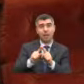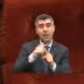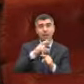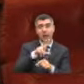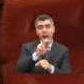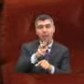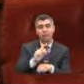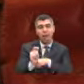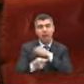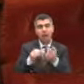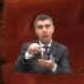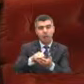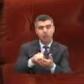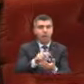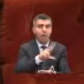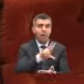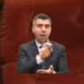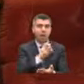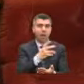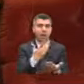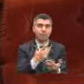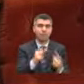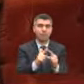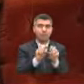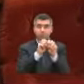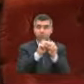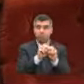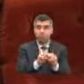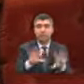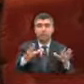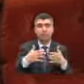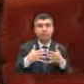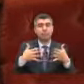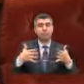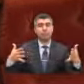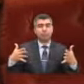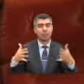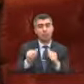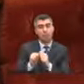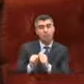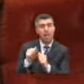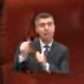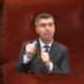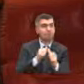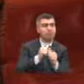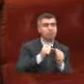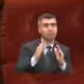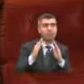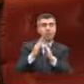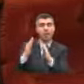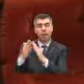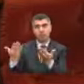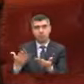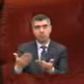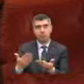القروي، غتكون أنت ولد العالم القروي، راه ولد العالم القروي فيه الشتات، حنا تنتكلموا على مناطق بعيدة جدا. فحنا بطبيعة الحال هذا الموضوع هذا